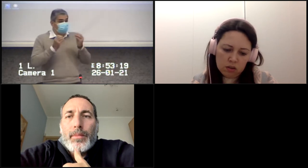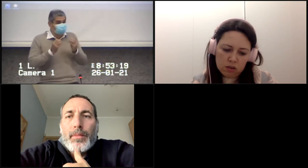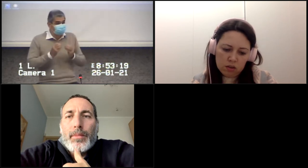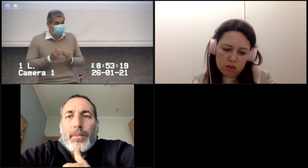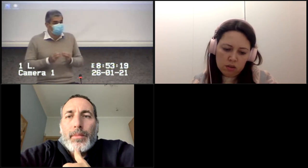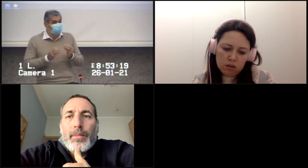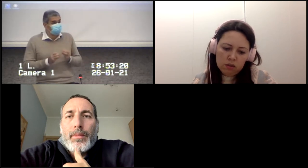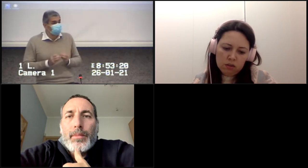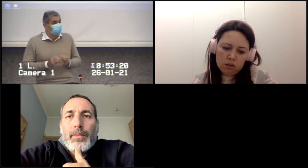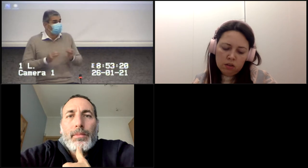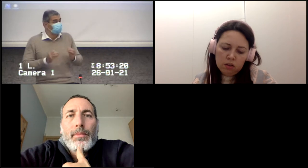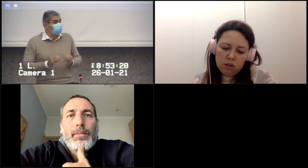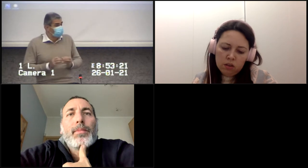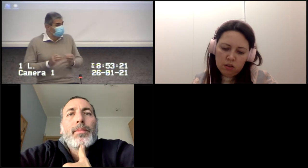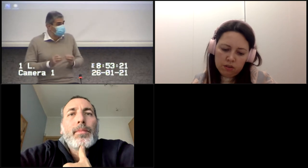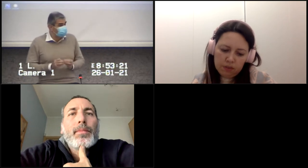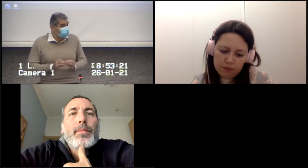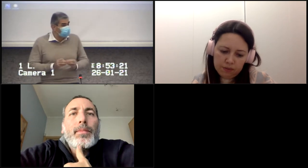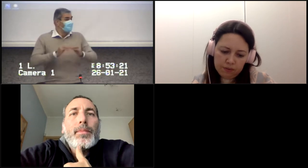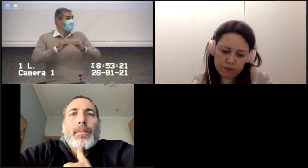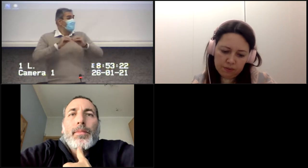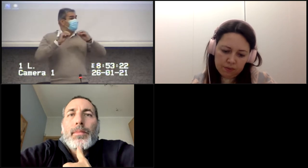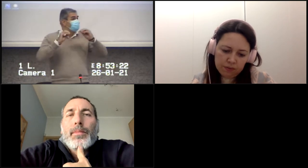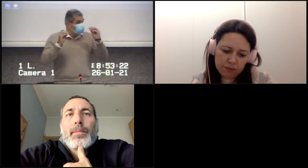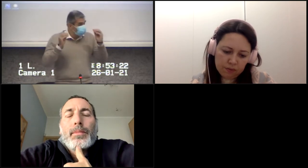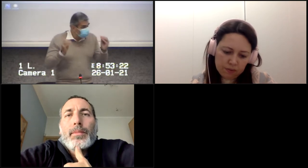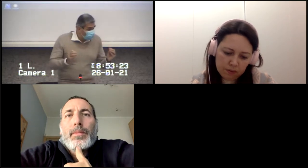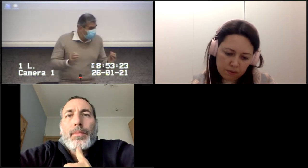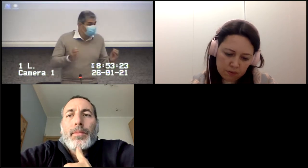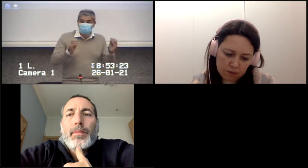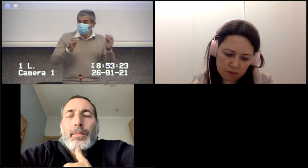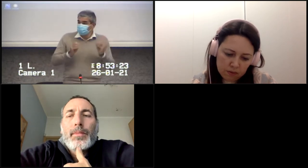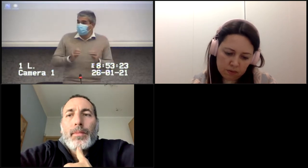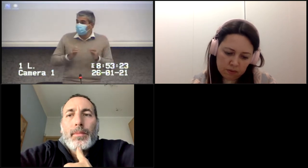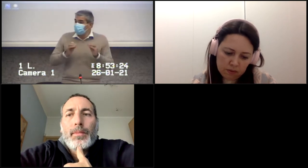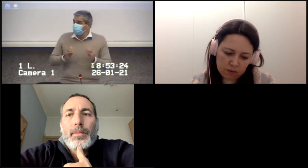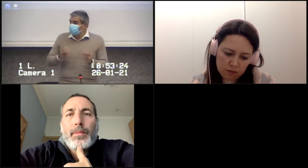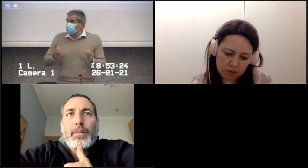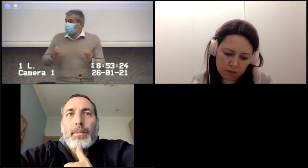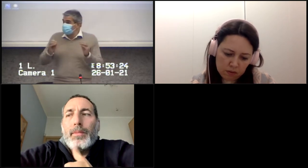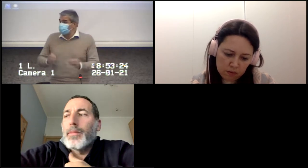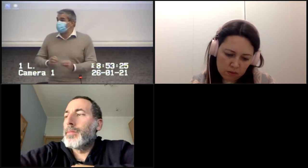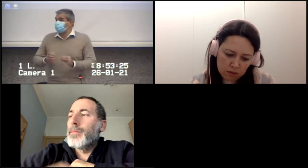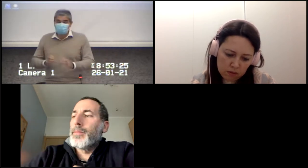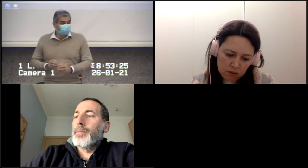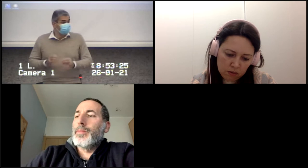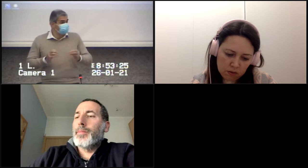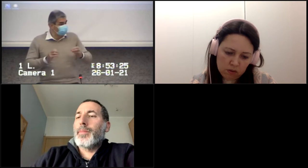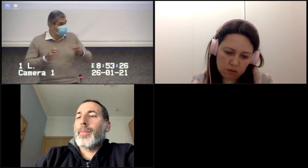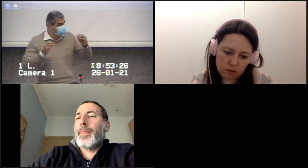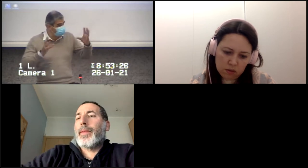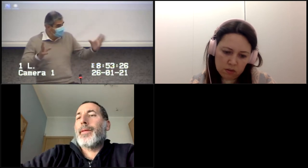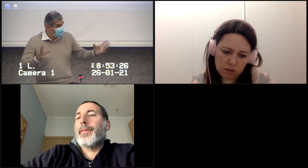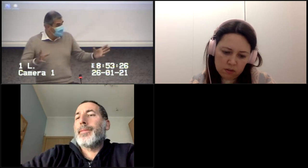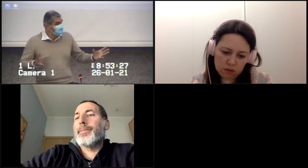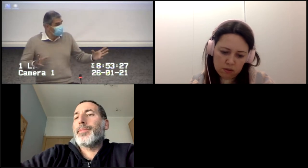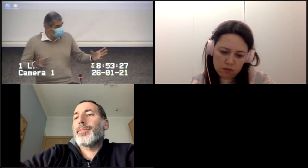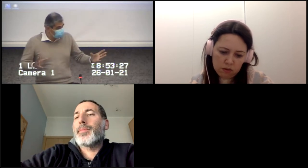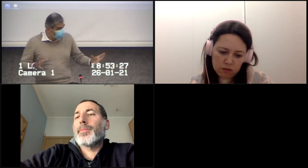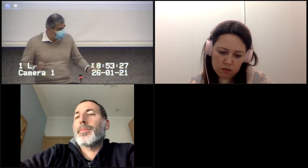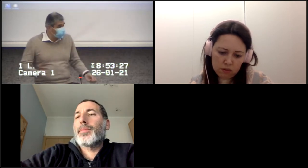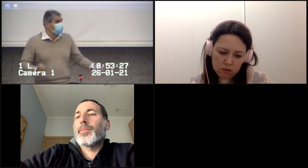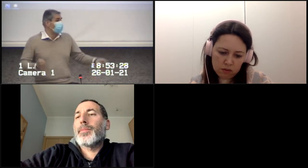le amministrazioni non hanno una capacità strutturata e strutturale per poter gestire dei grandi interventi